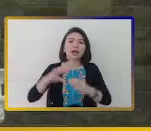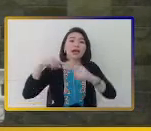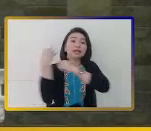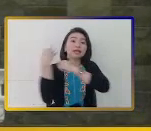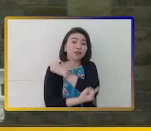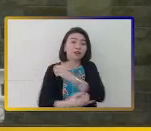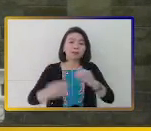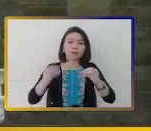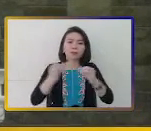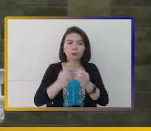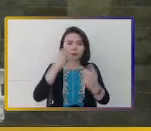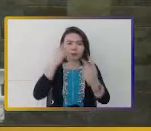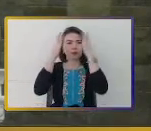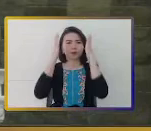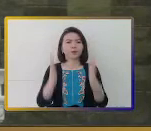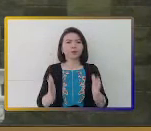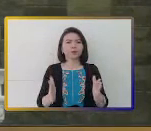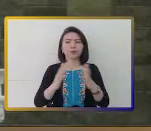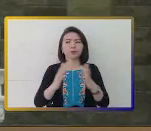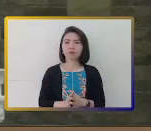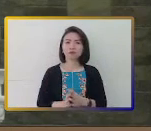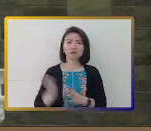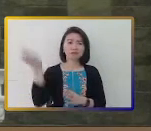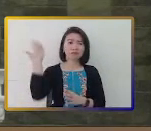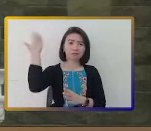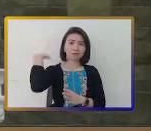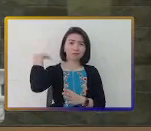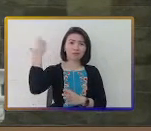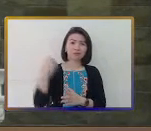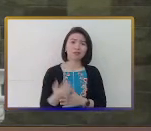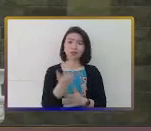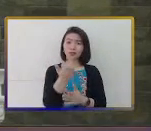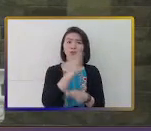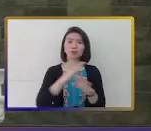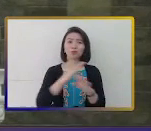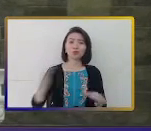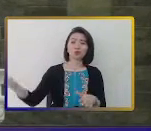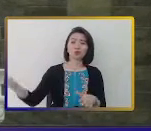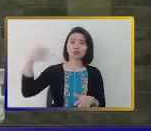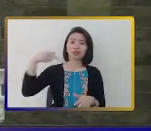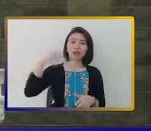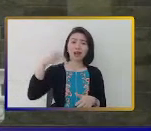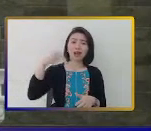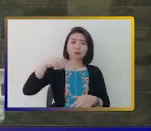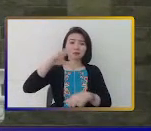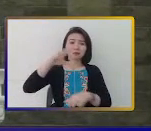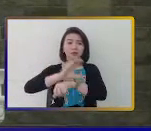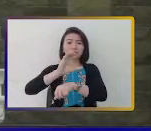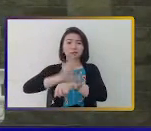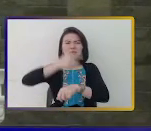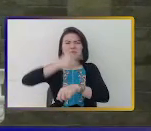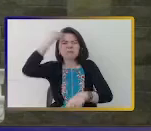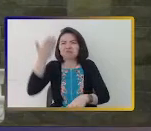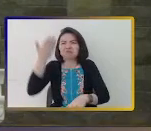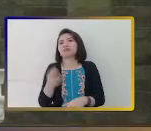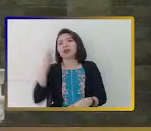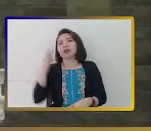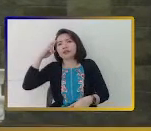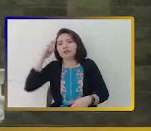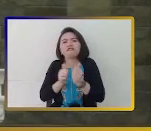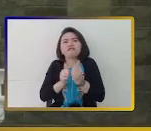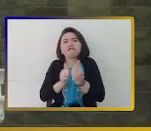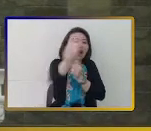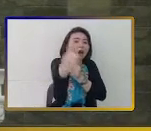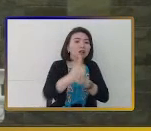no? Wag nating gawin. Noong araw hindi na kayo nakakabalik sa church kasi nalalayuan kayo. Pero ngayon nasa bahay na sa inyo, nasa bahay